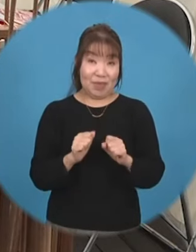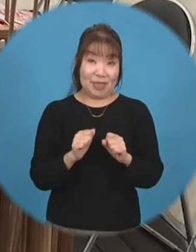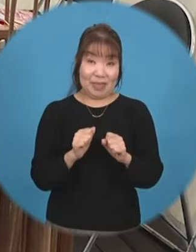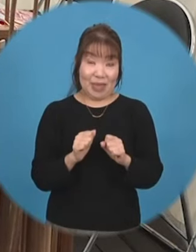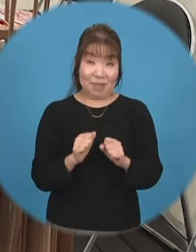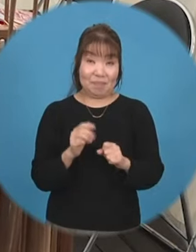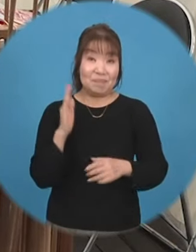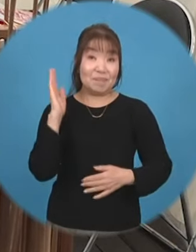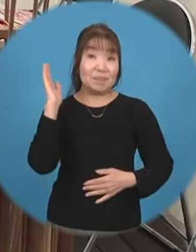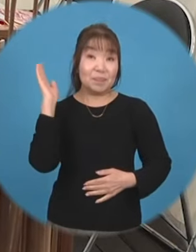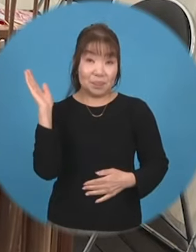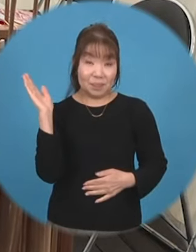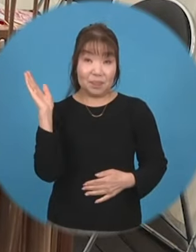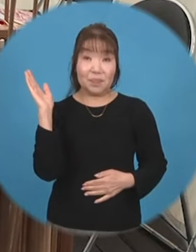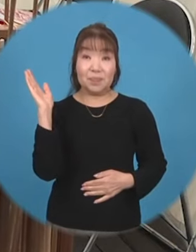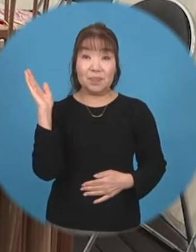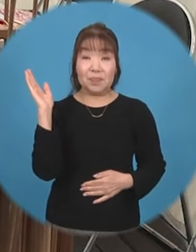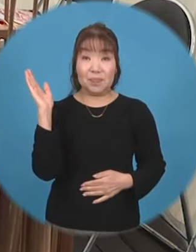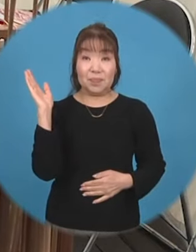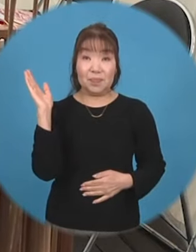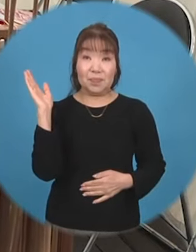の、